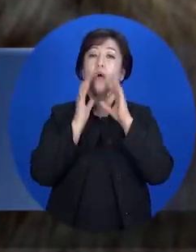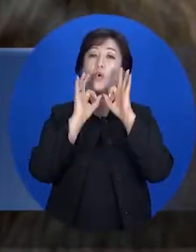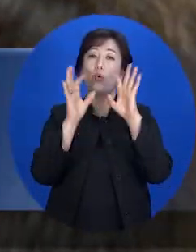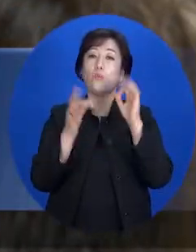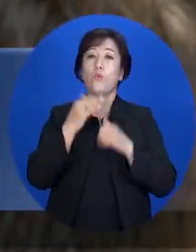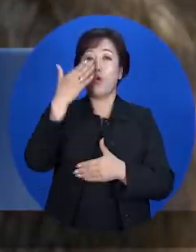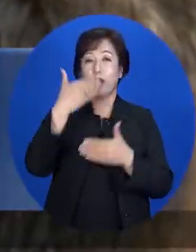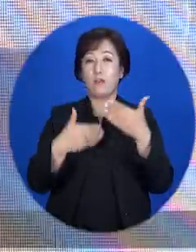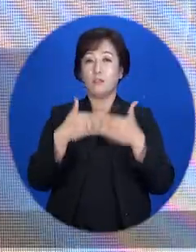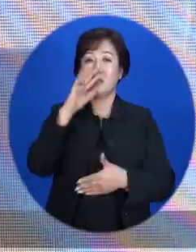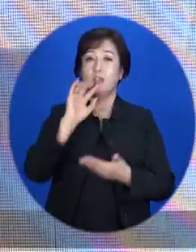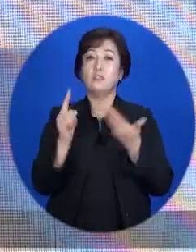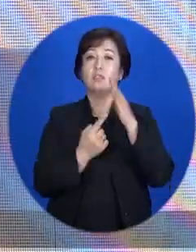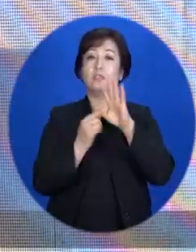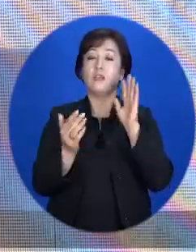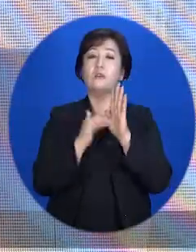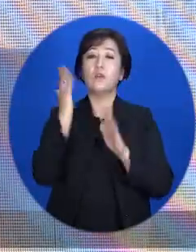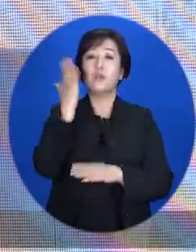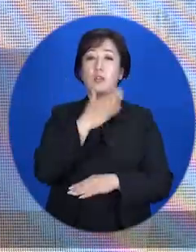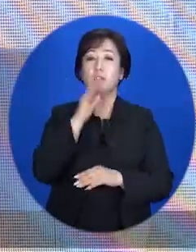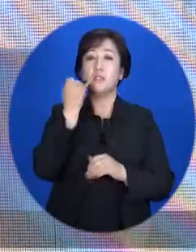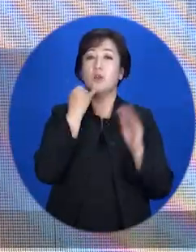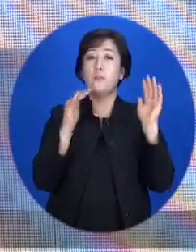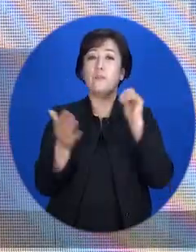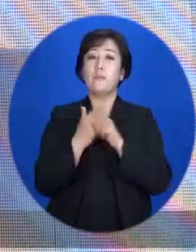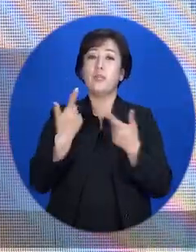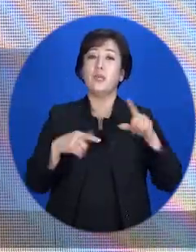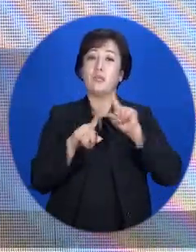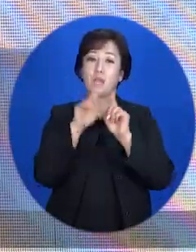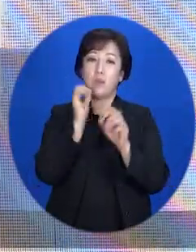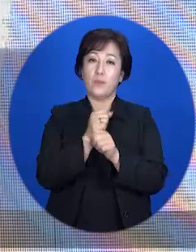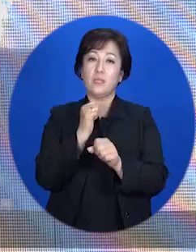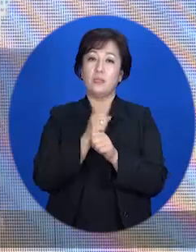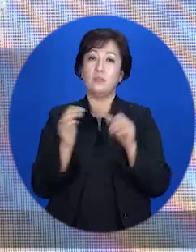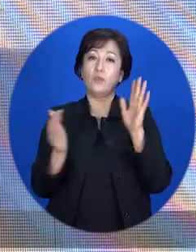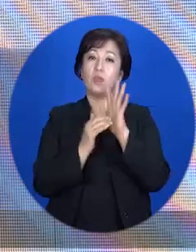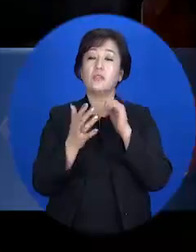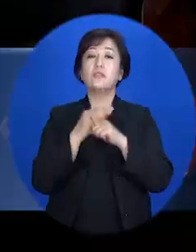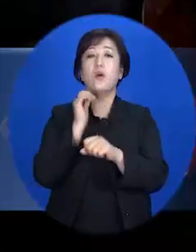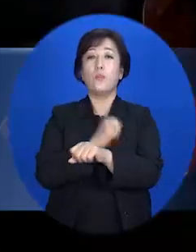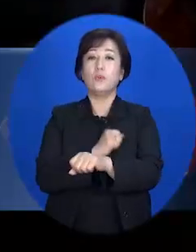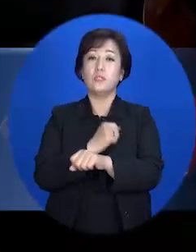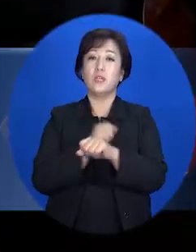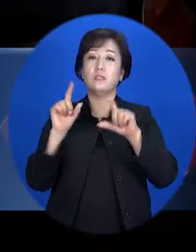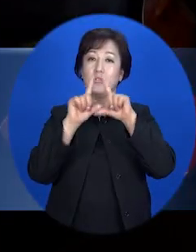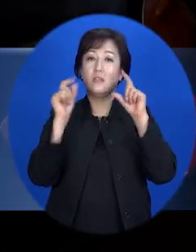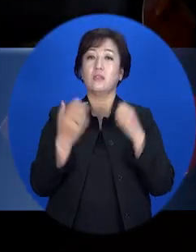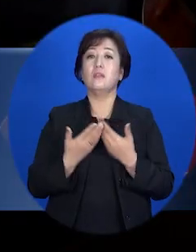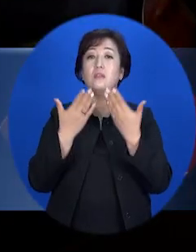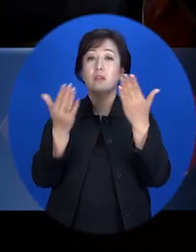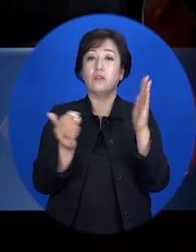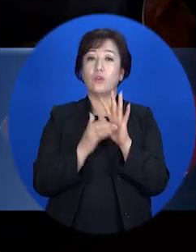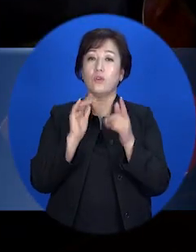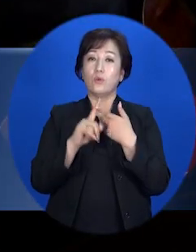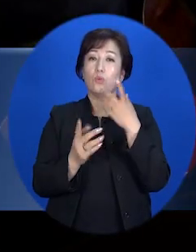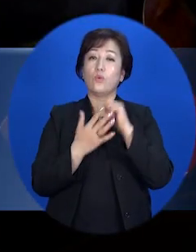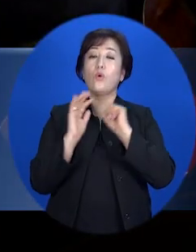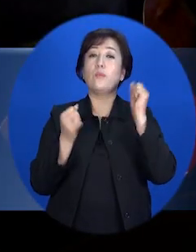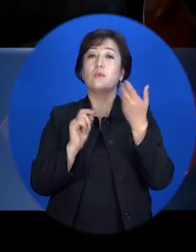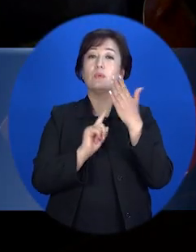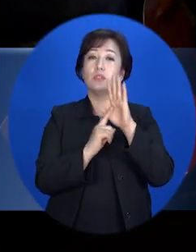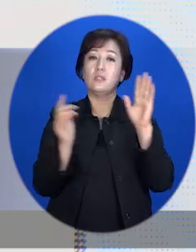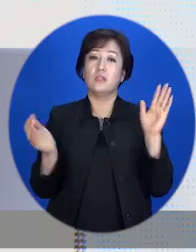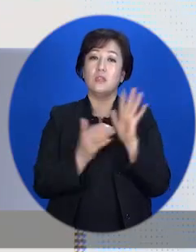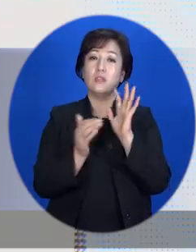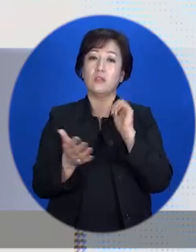상영하고 깨끗한 바다 만들기 실천 다짐 결의, 유공자 표창과 퍼포먼스 등으로 진행됐습니다.